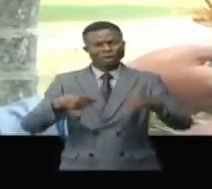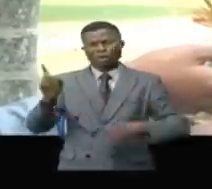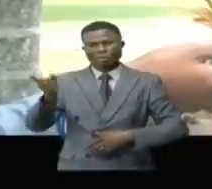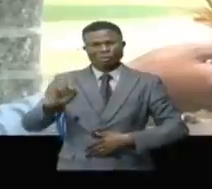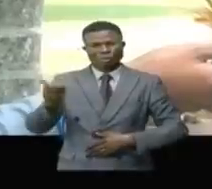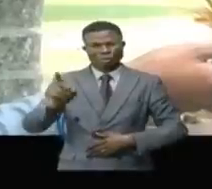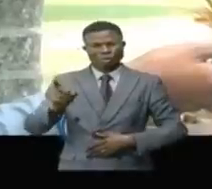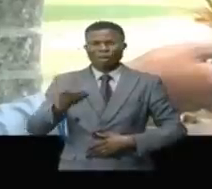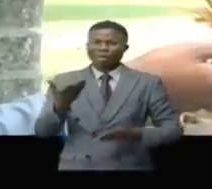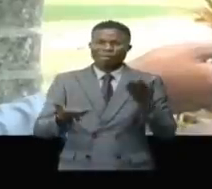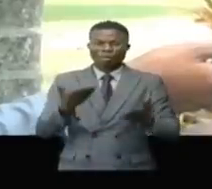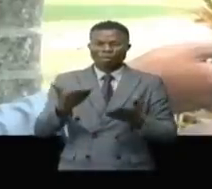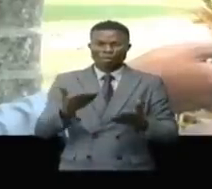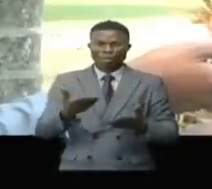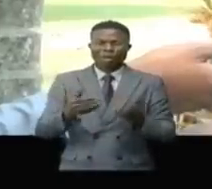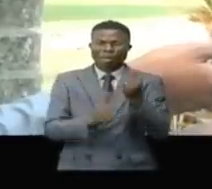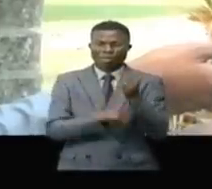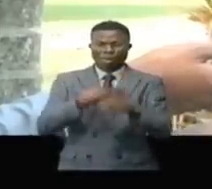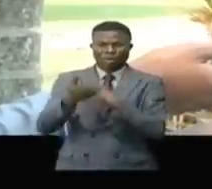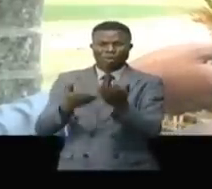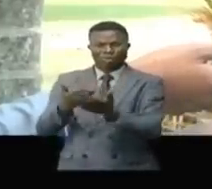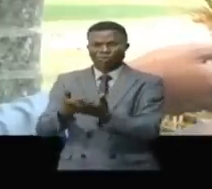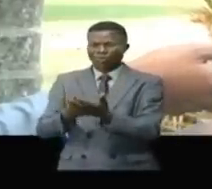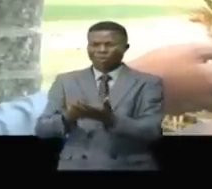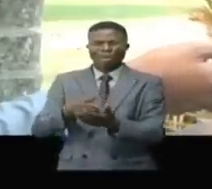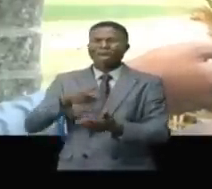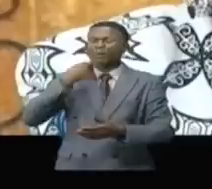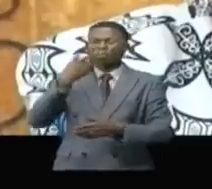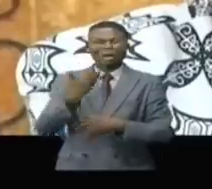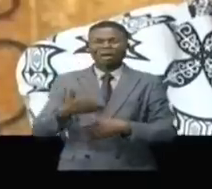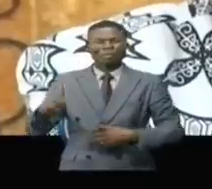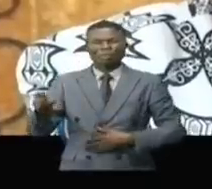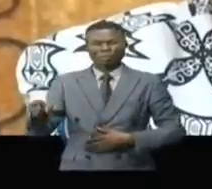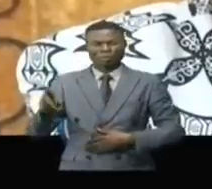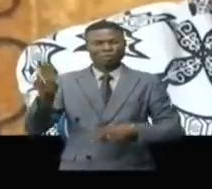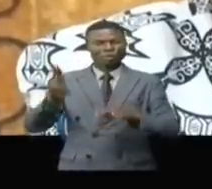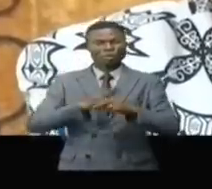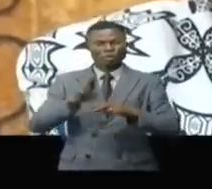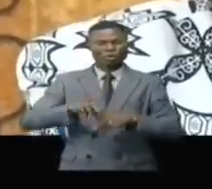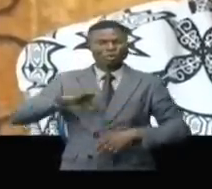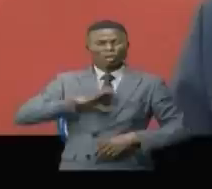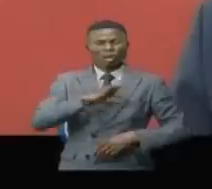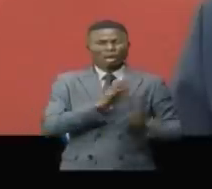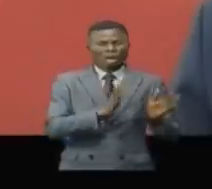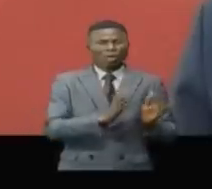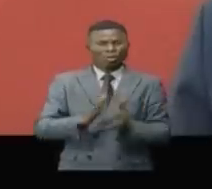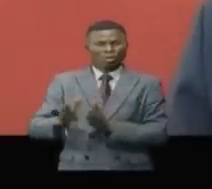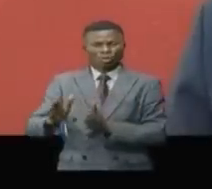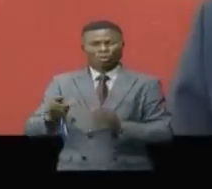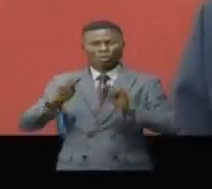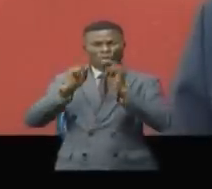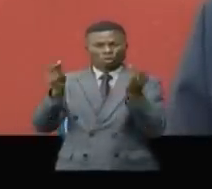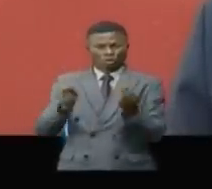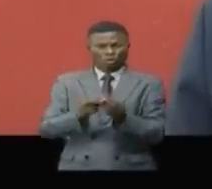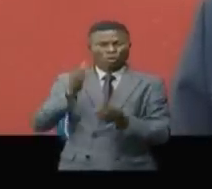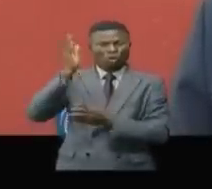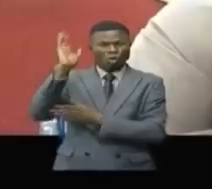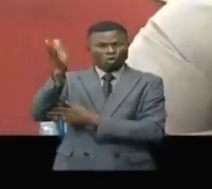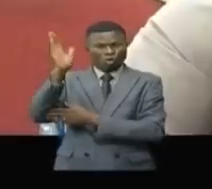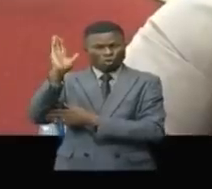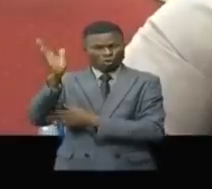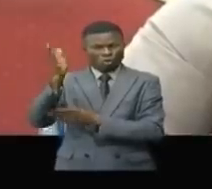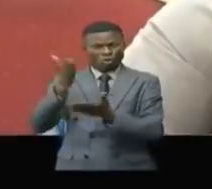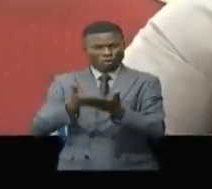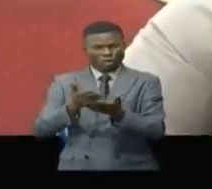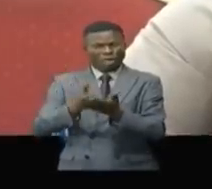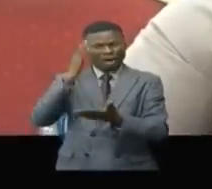Je pense que ce qu'ils sont en train de faire, c'est un feu de paille. D'où la mise en application du comité préparatoire de l'organisation du congrès de l'UNPC pour